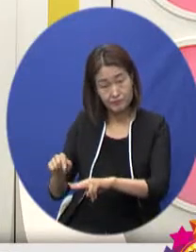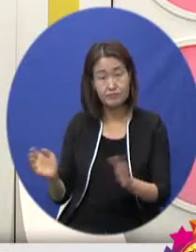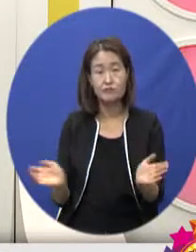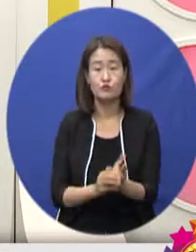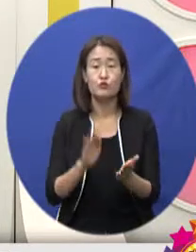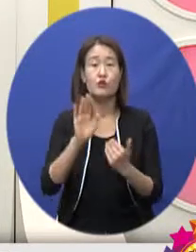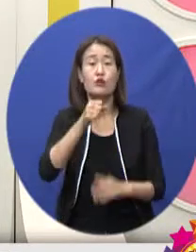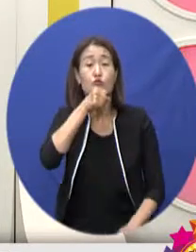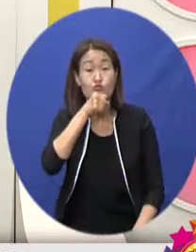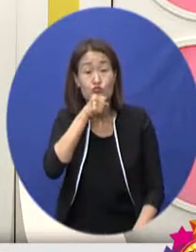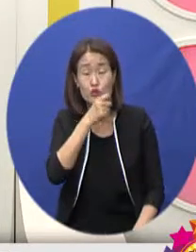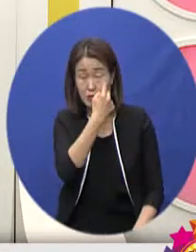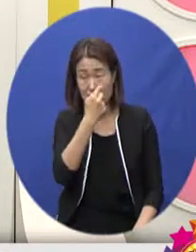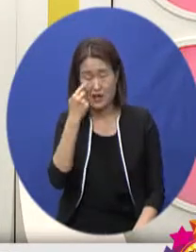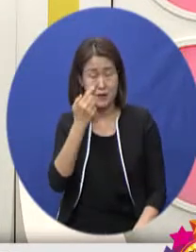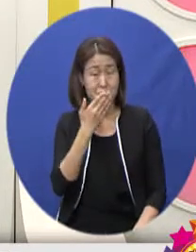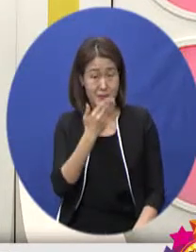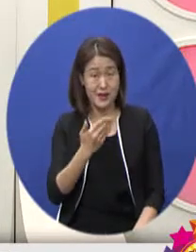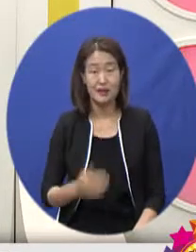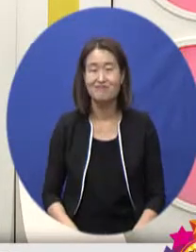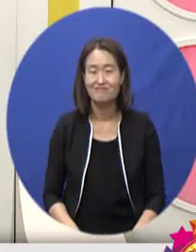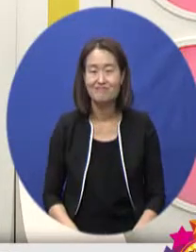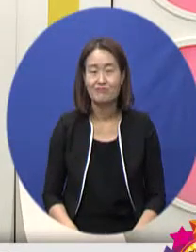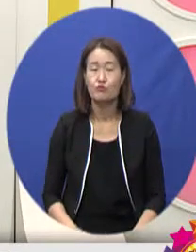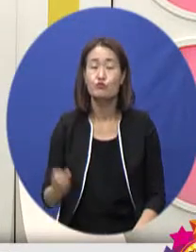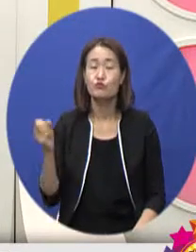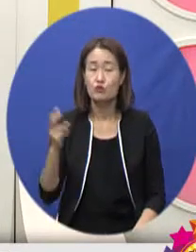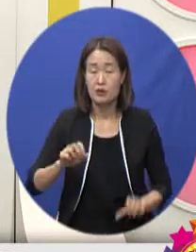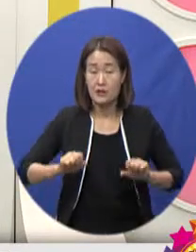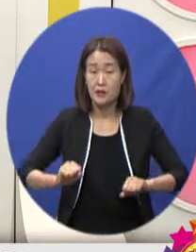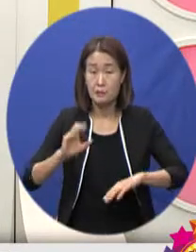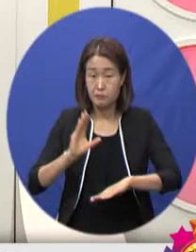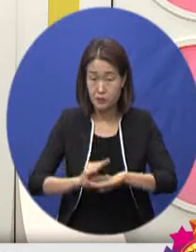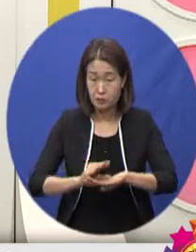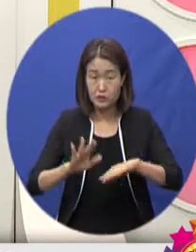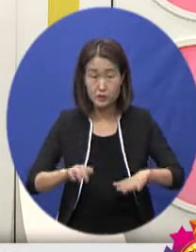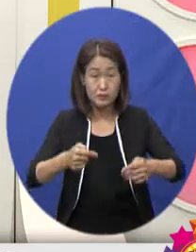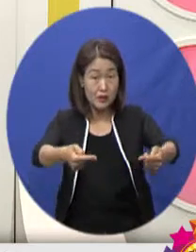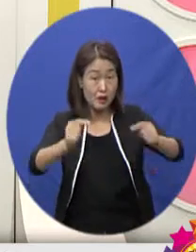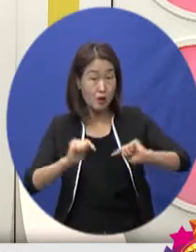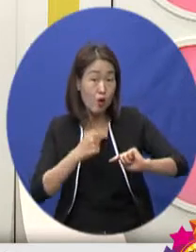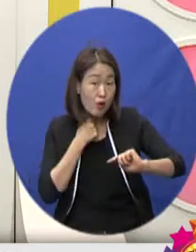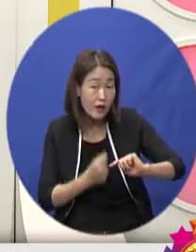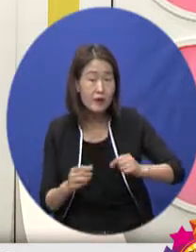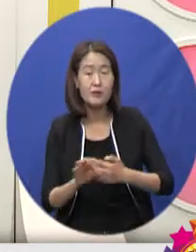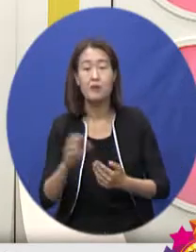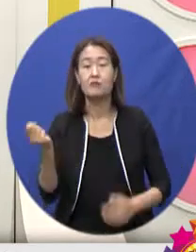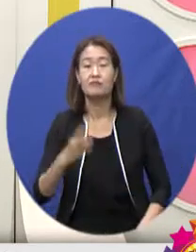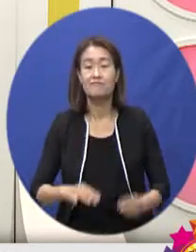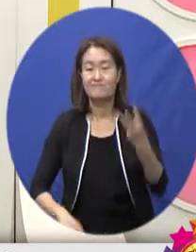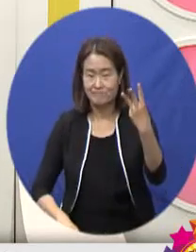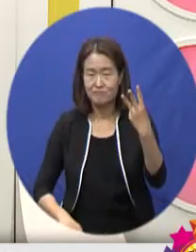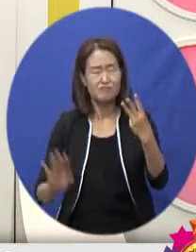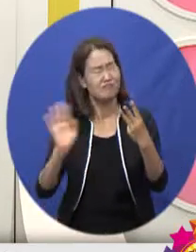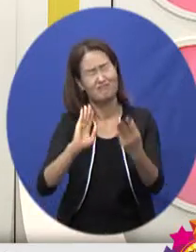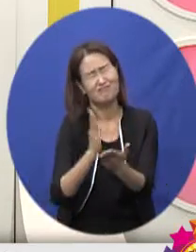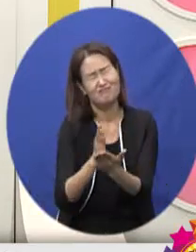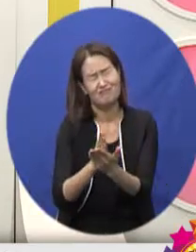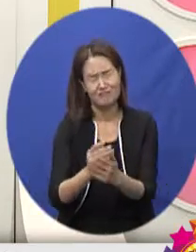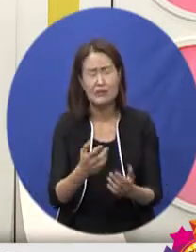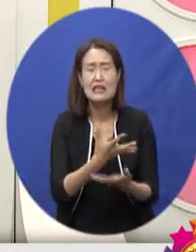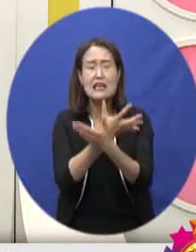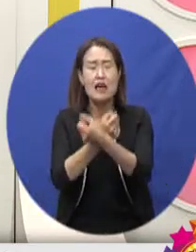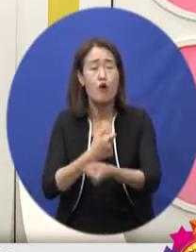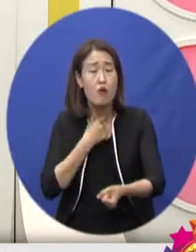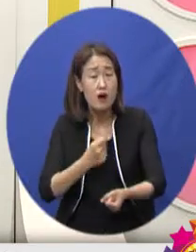누르시고 점수를 확인하실 수가 있습니다. 네, 그리고 생방송 참여를 원하시면 3번 눌러주시고요. 예약 참여를 원하시면